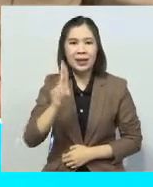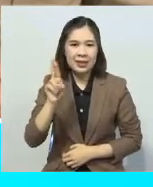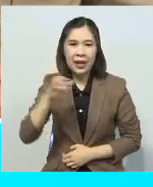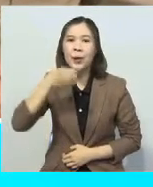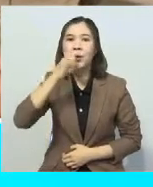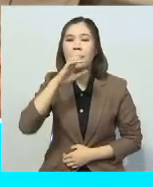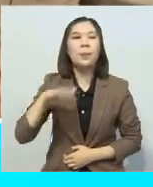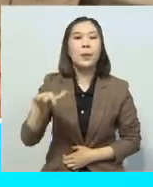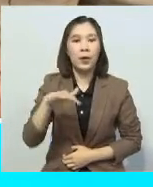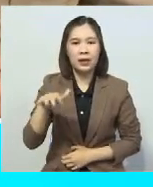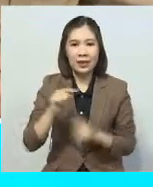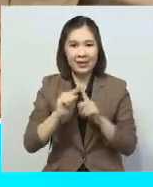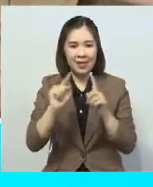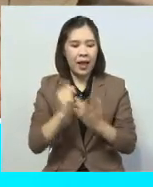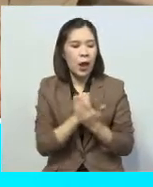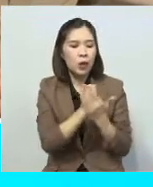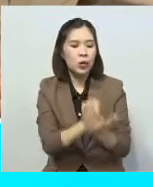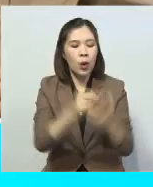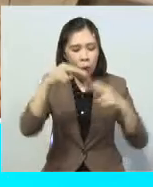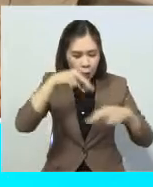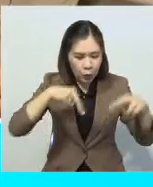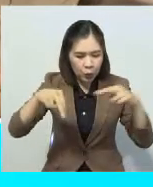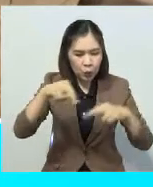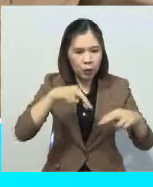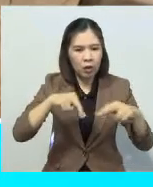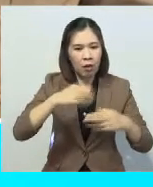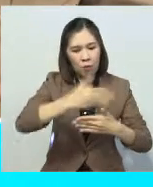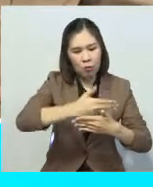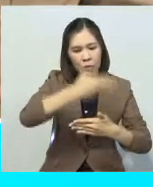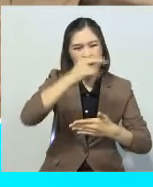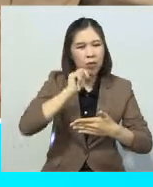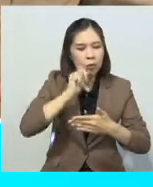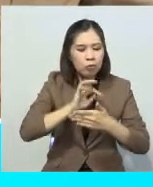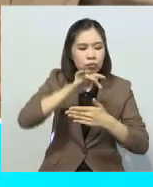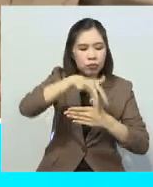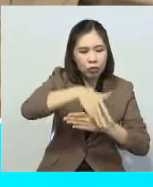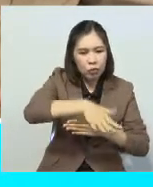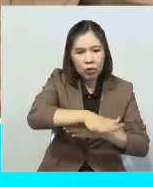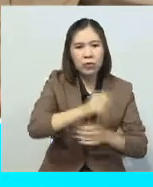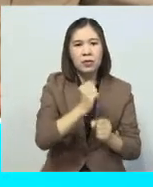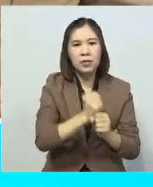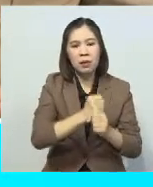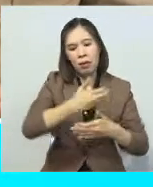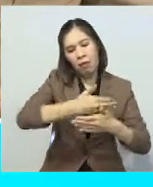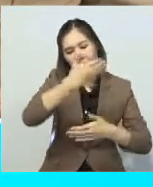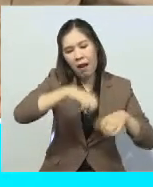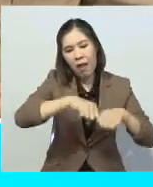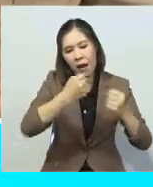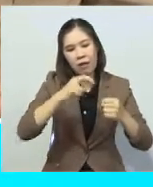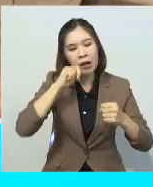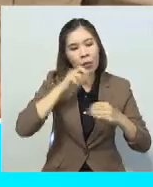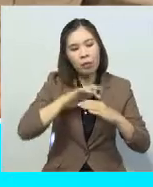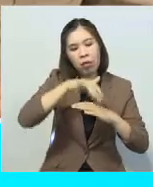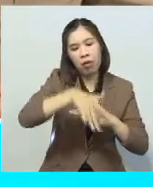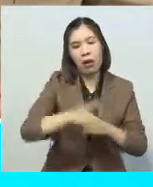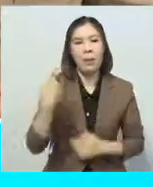ได้ตามปกติแต่ให้ช่วยดูแลอย่าให้เกิดฝายรั่วฝายขาดประตูน้ำชำรุดและน้ำไหลทิ้งไปโดยป่